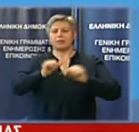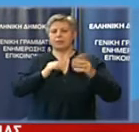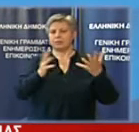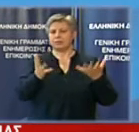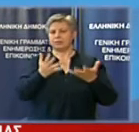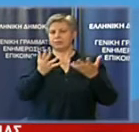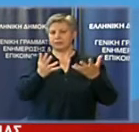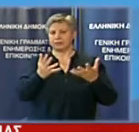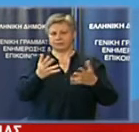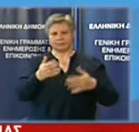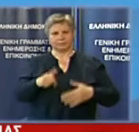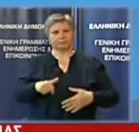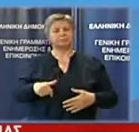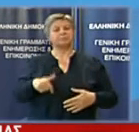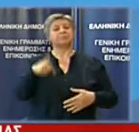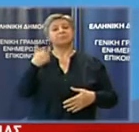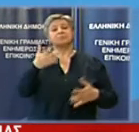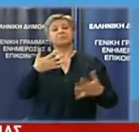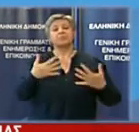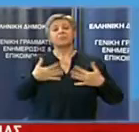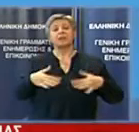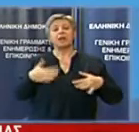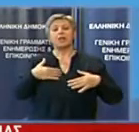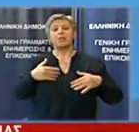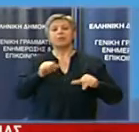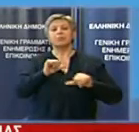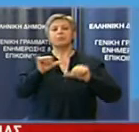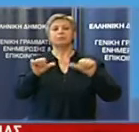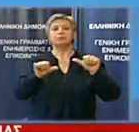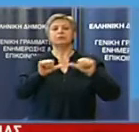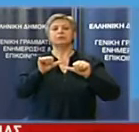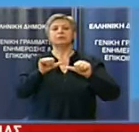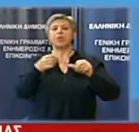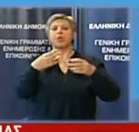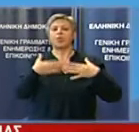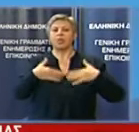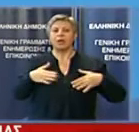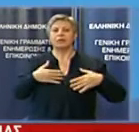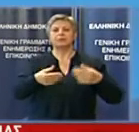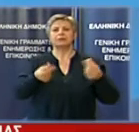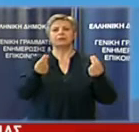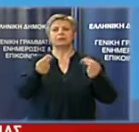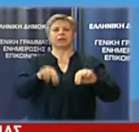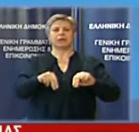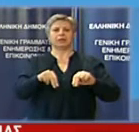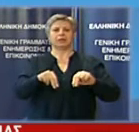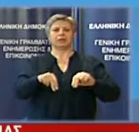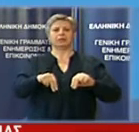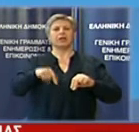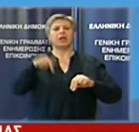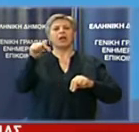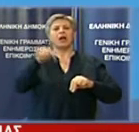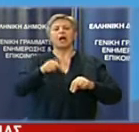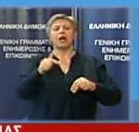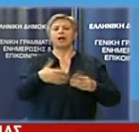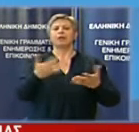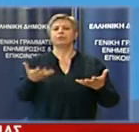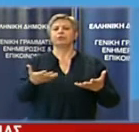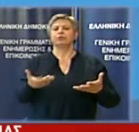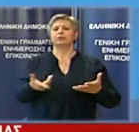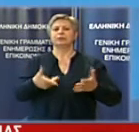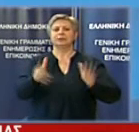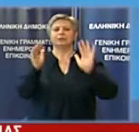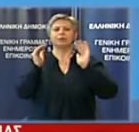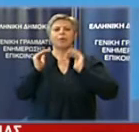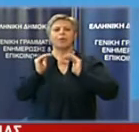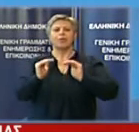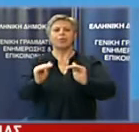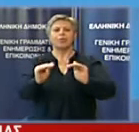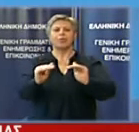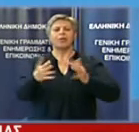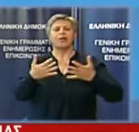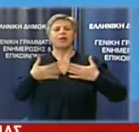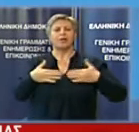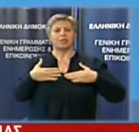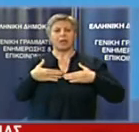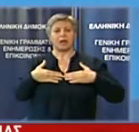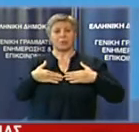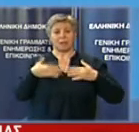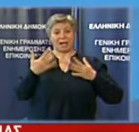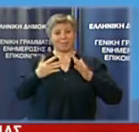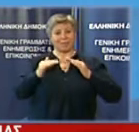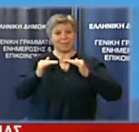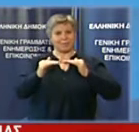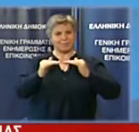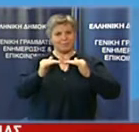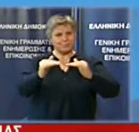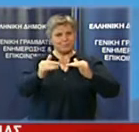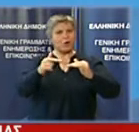η επίλυση του ζητήματος κατά τέτοιο τρόπο που να αποκαθιστά τη σταθερότητα στη χώρα και να δημιουργεί προϋποθέσεις για ένα